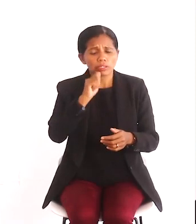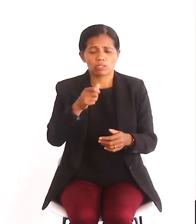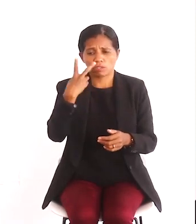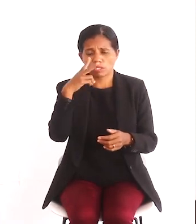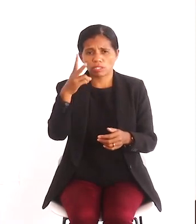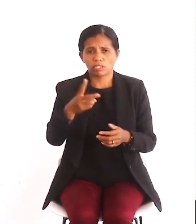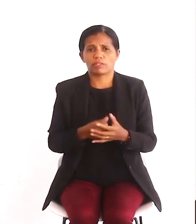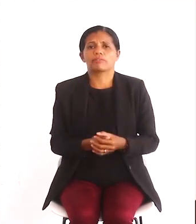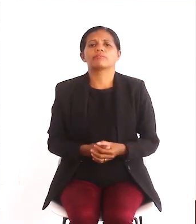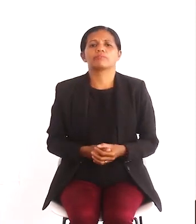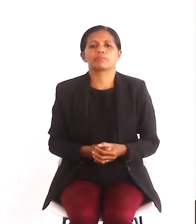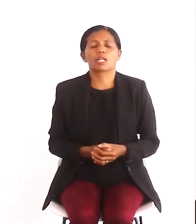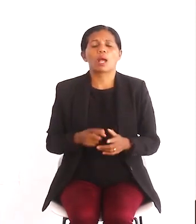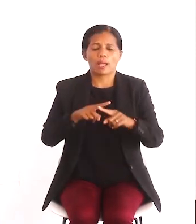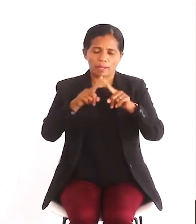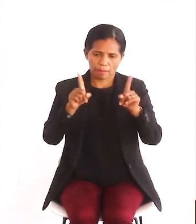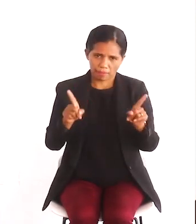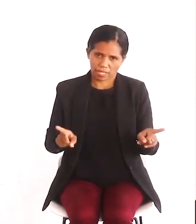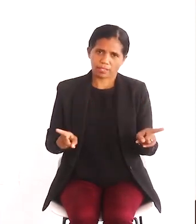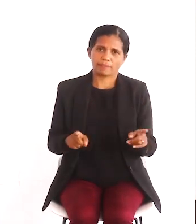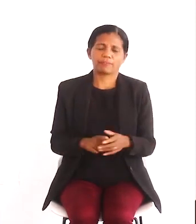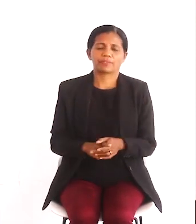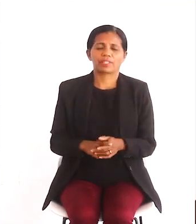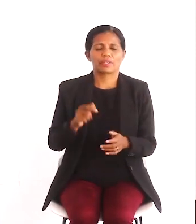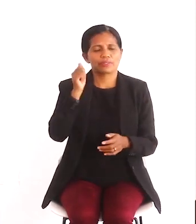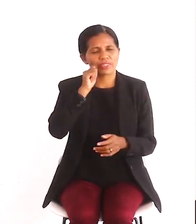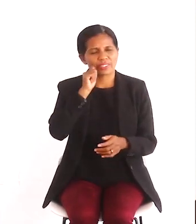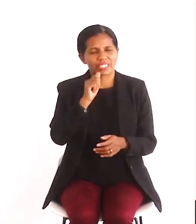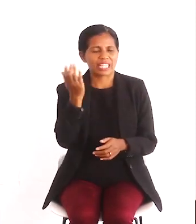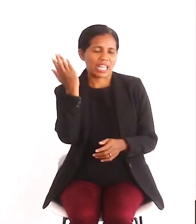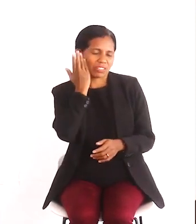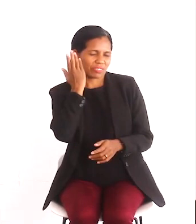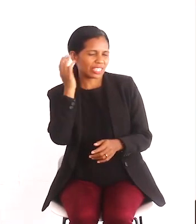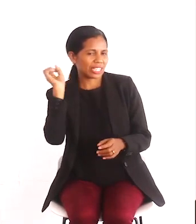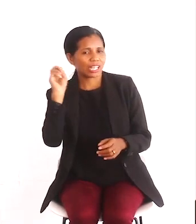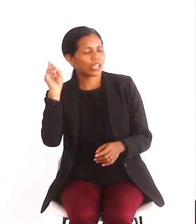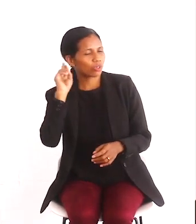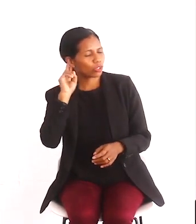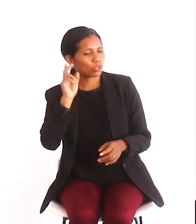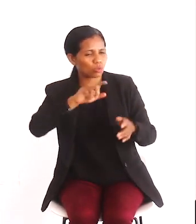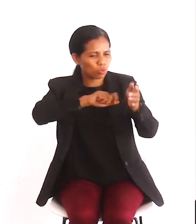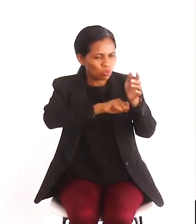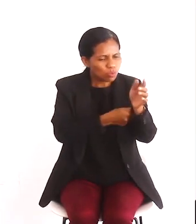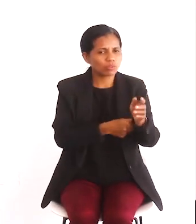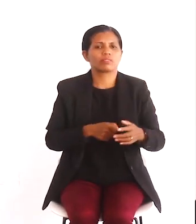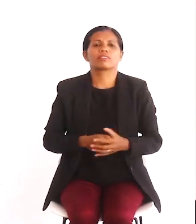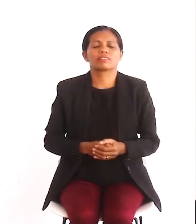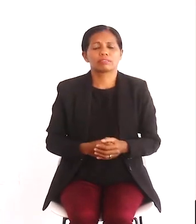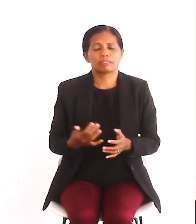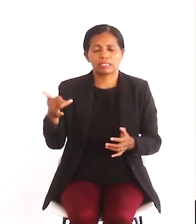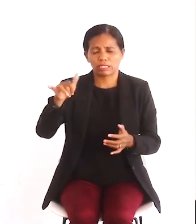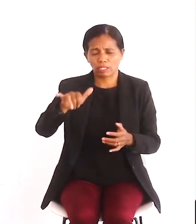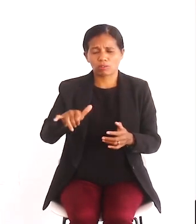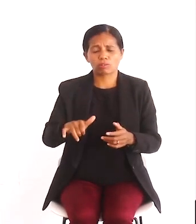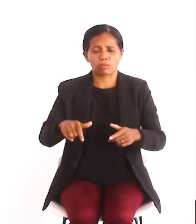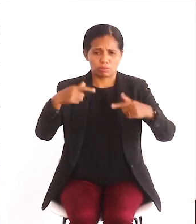ne! Mai be. Zulia halo finzi la rona no ku na fatin Titu nia in kabo. Sira nain rua kome sa